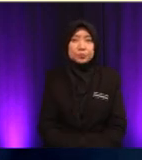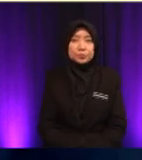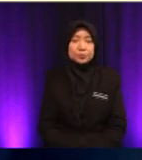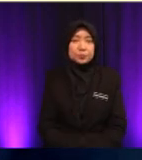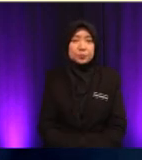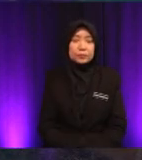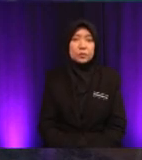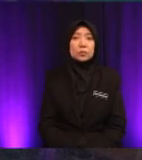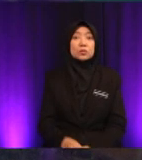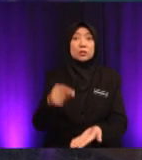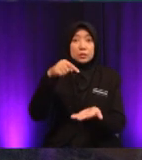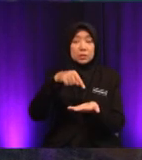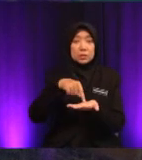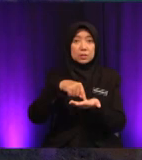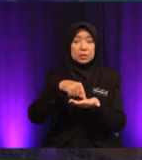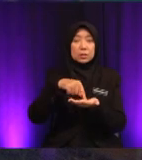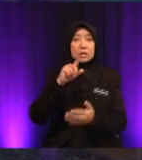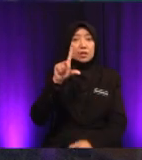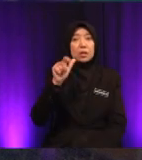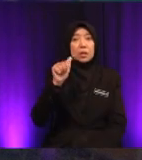lezat yang kita gunakan tadi